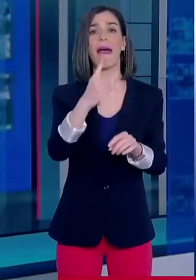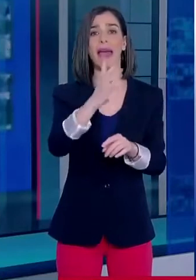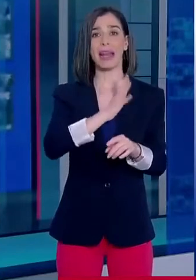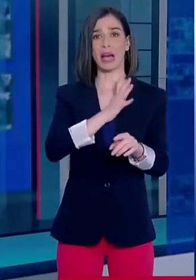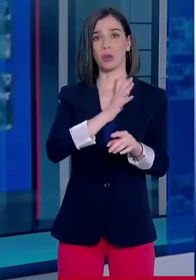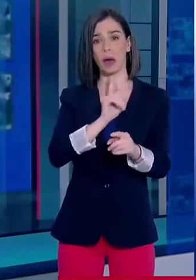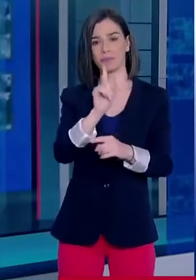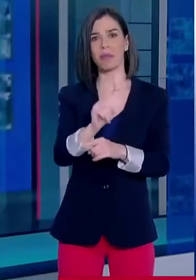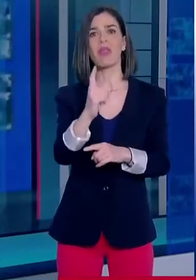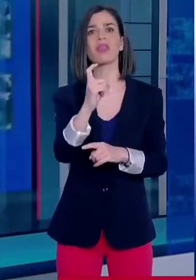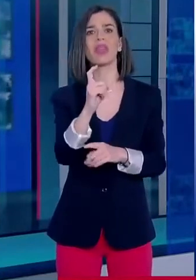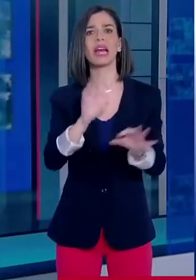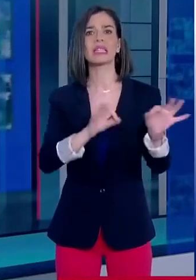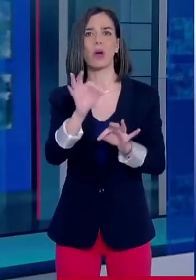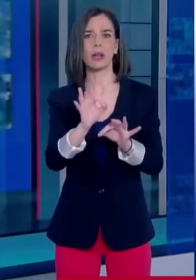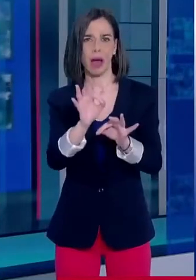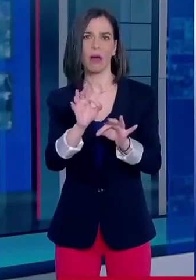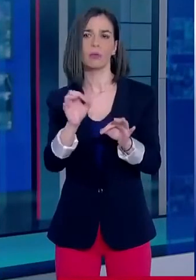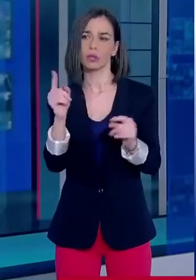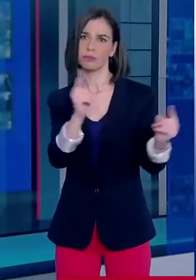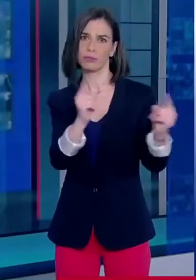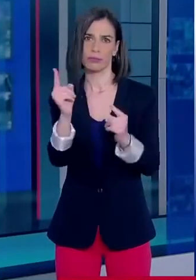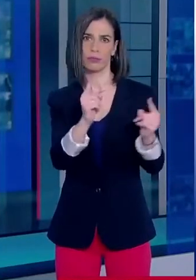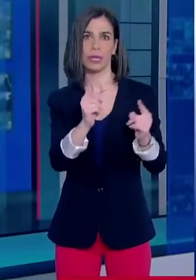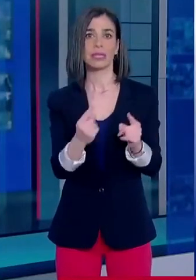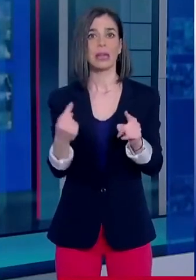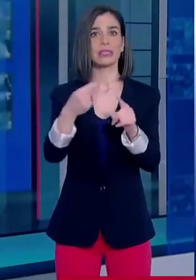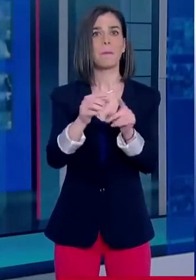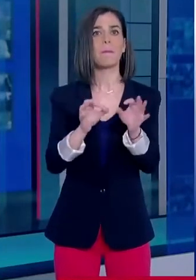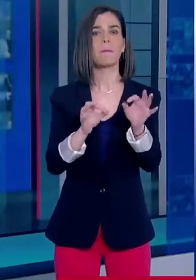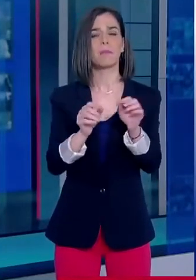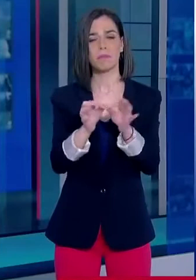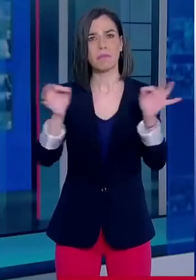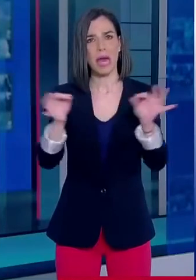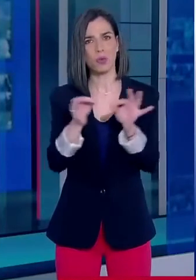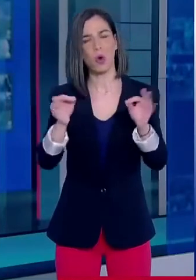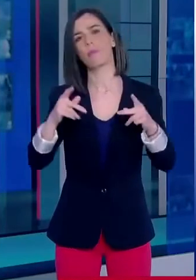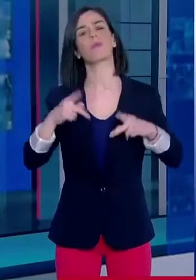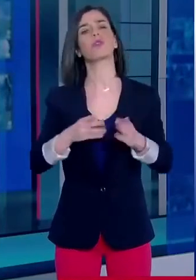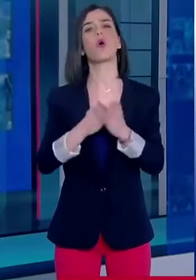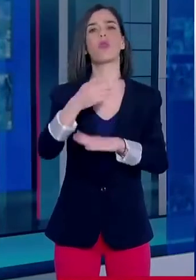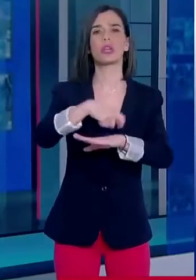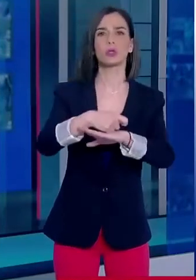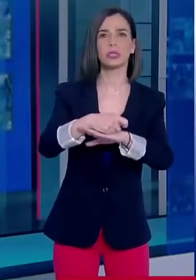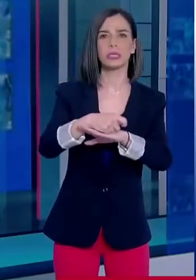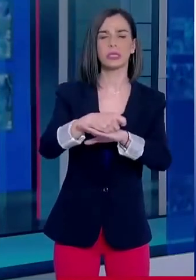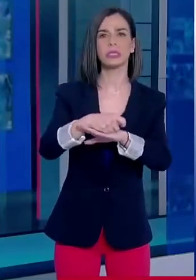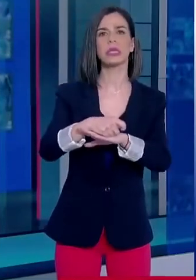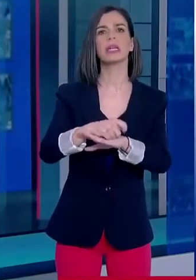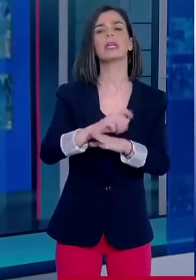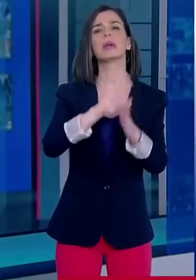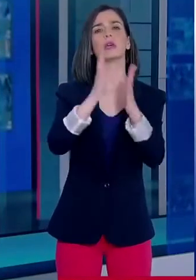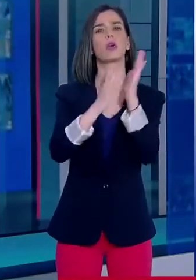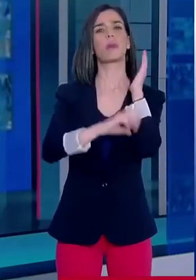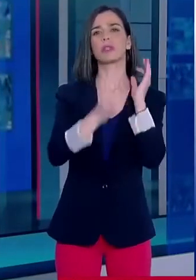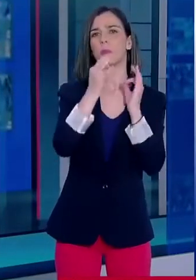10 τετραγωνικά μέτρα και κάθε επιπλέον μέτρο που έχει ληφθεί από το Υπουργείο Δικαιοσύνης και απορρέει από την εισήγηση του Γενικού